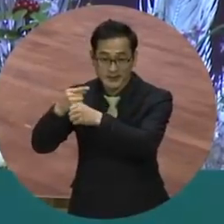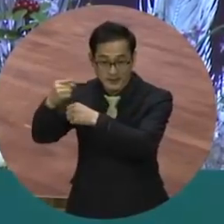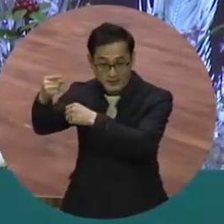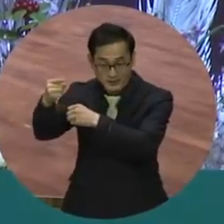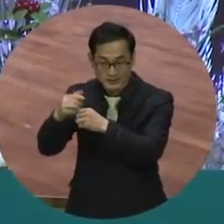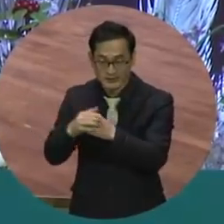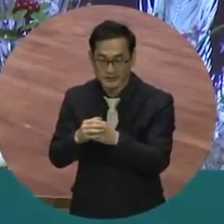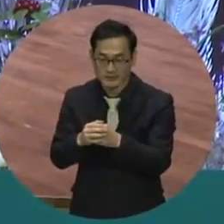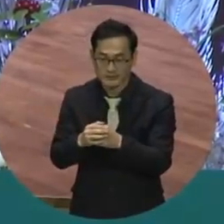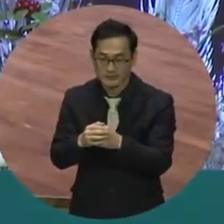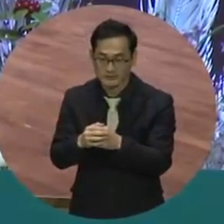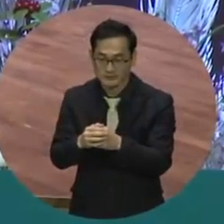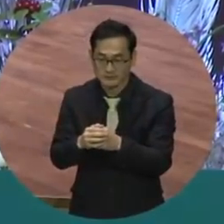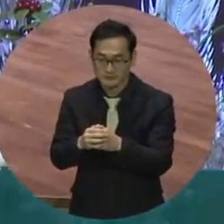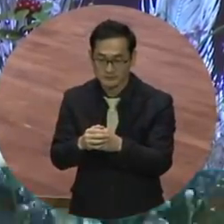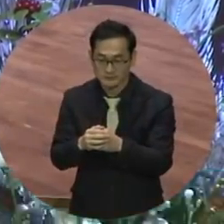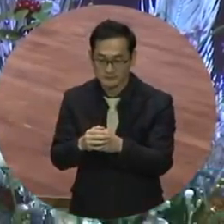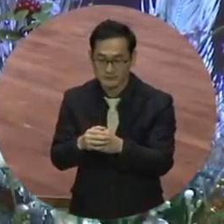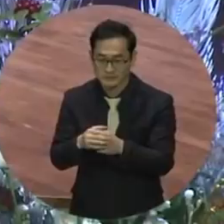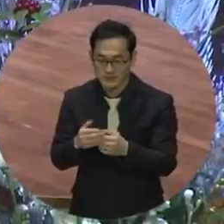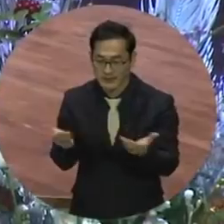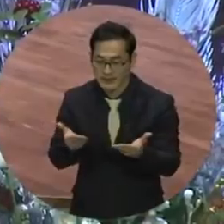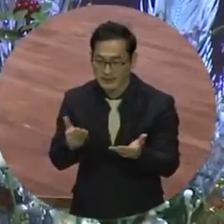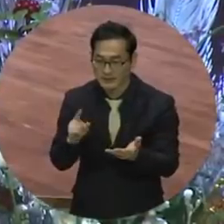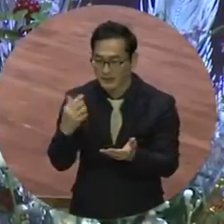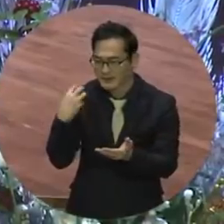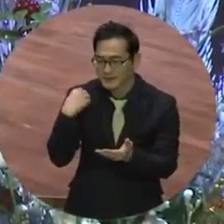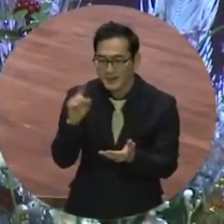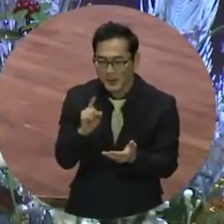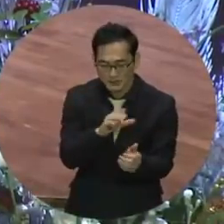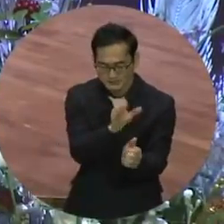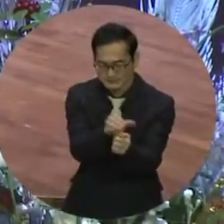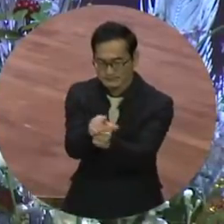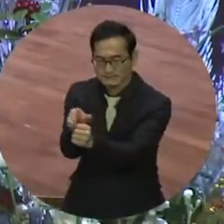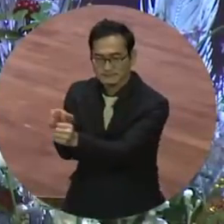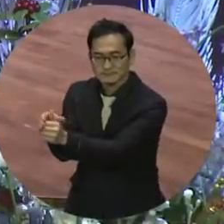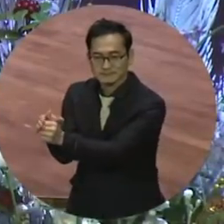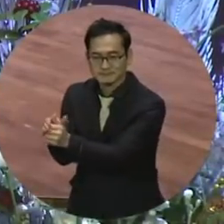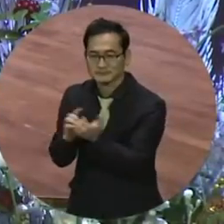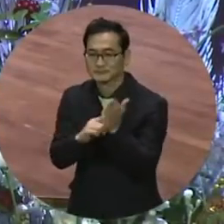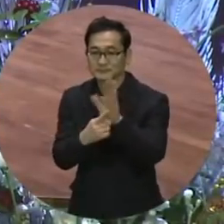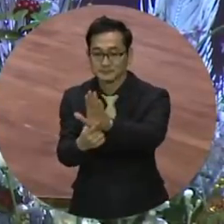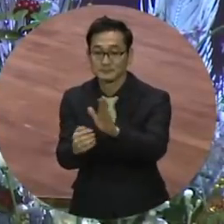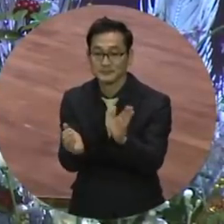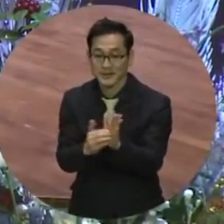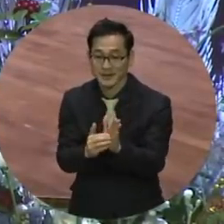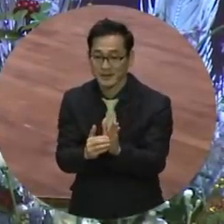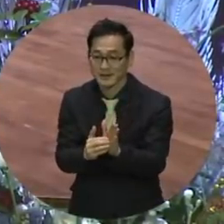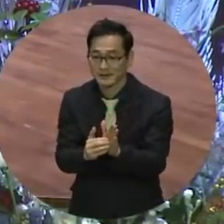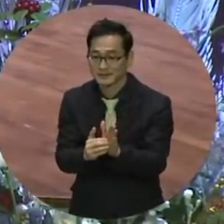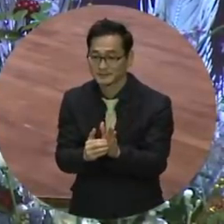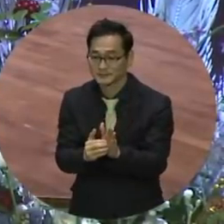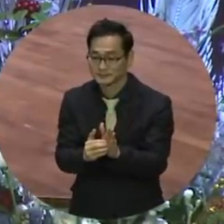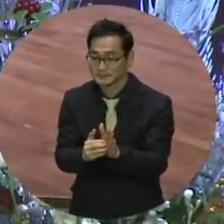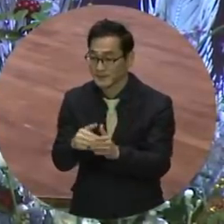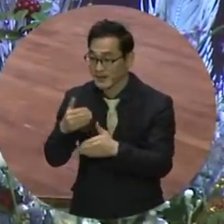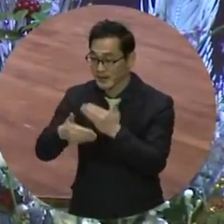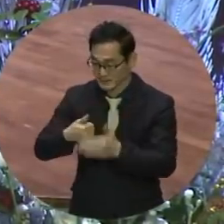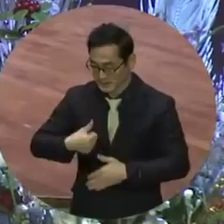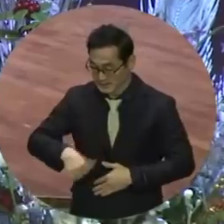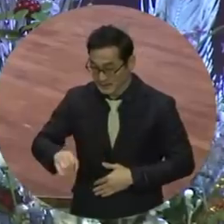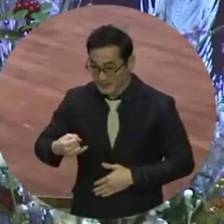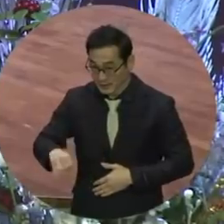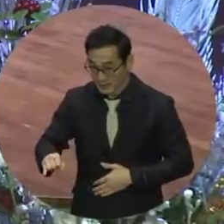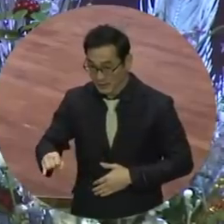나갈 청지기들을 발표했습니다. 사실 우리는 하나님의 자녀가 되는